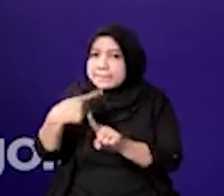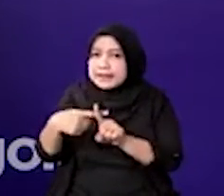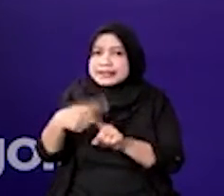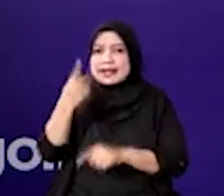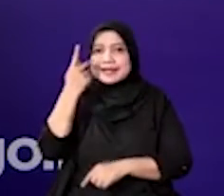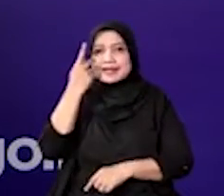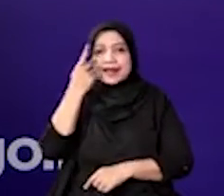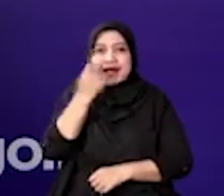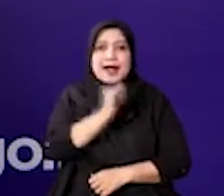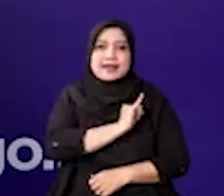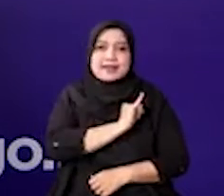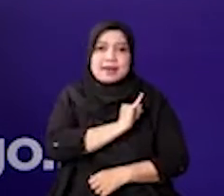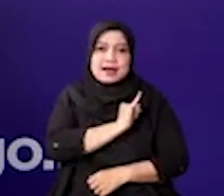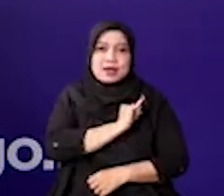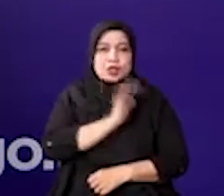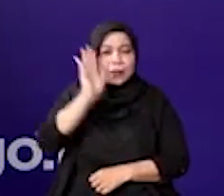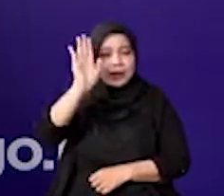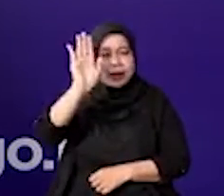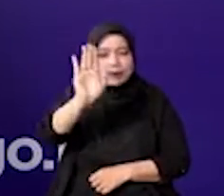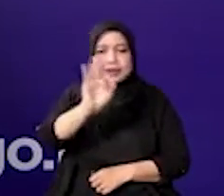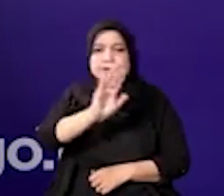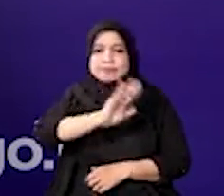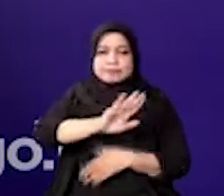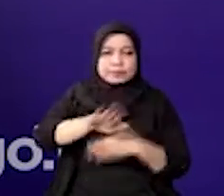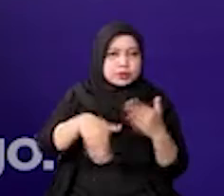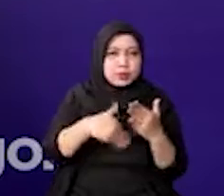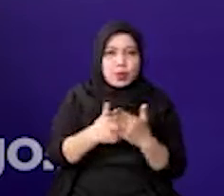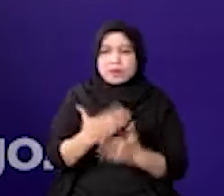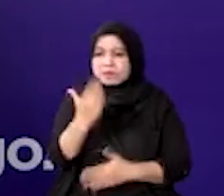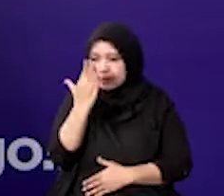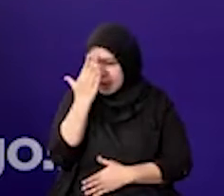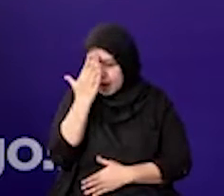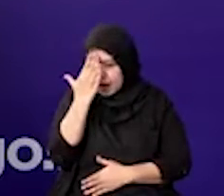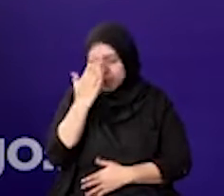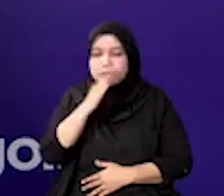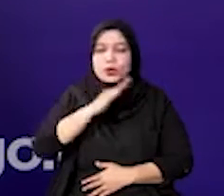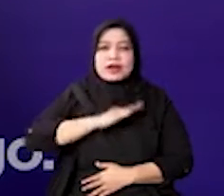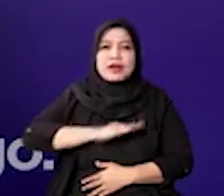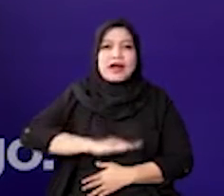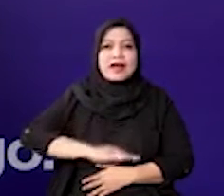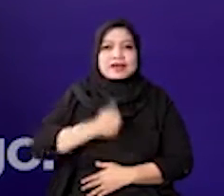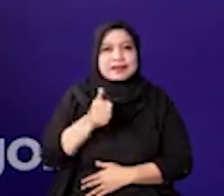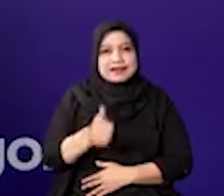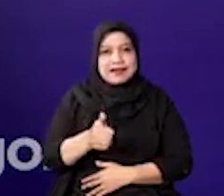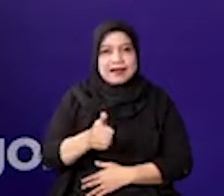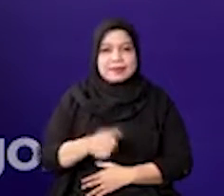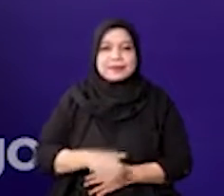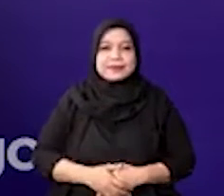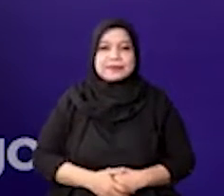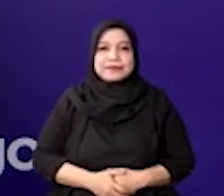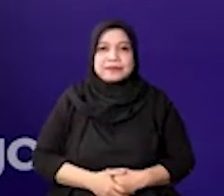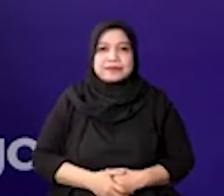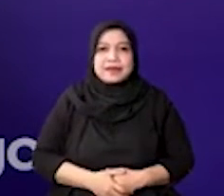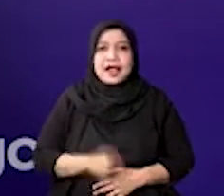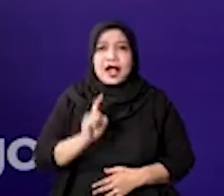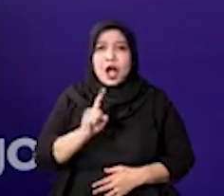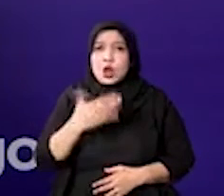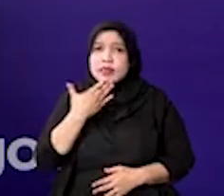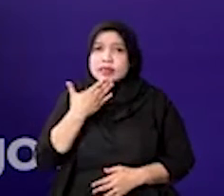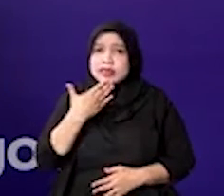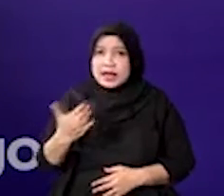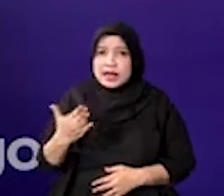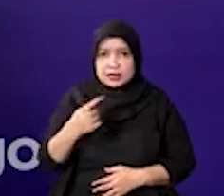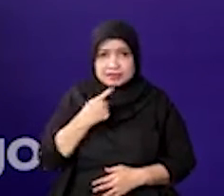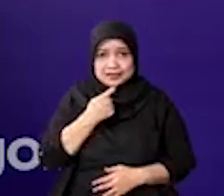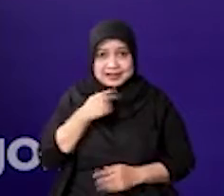betul kalau ditanya tentang Islam Islam itu mengajarkan kebersihan